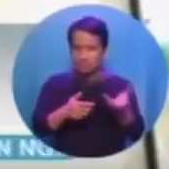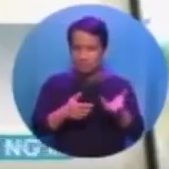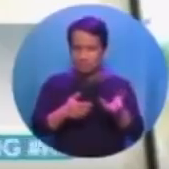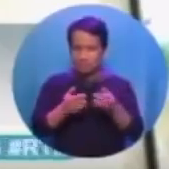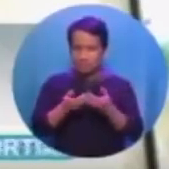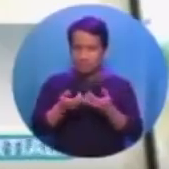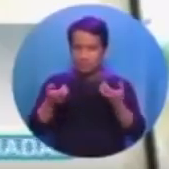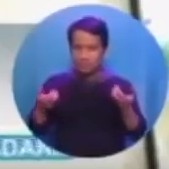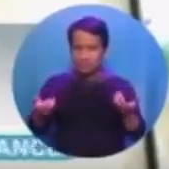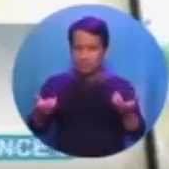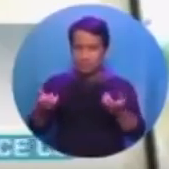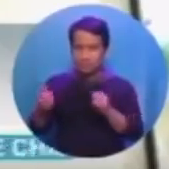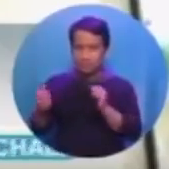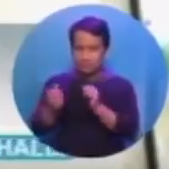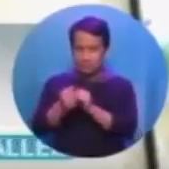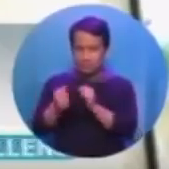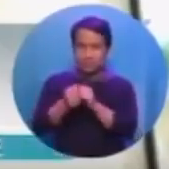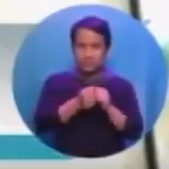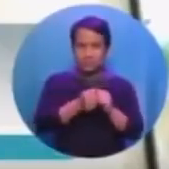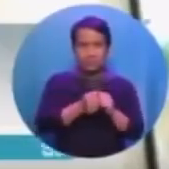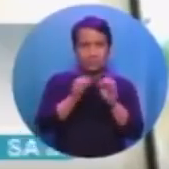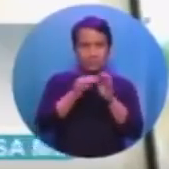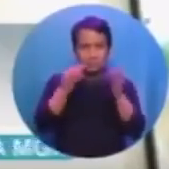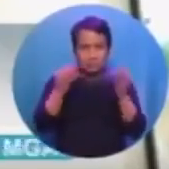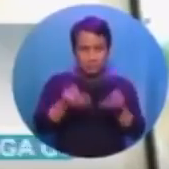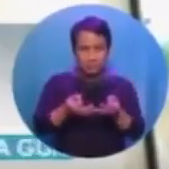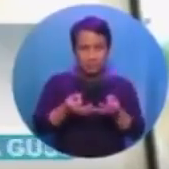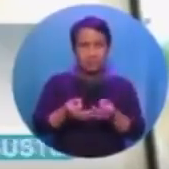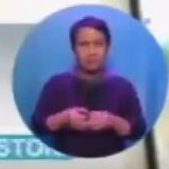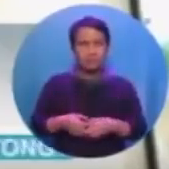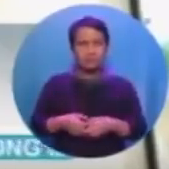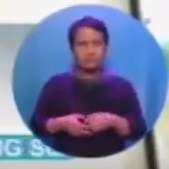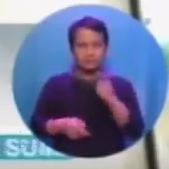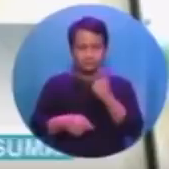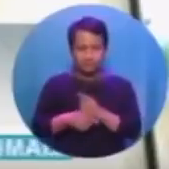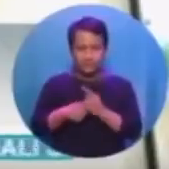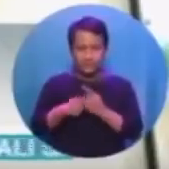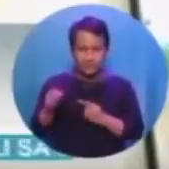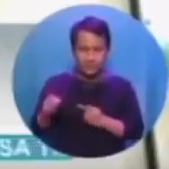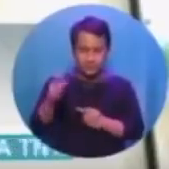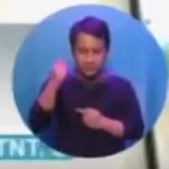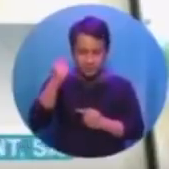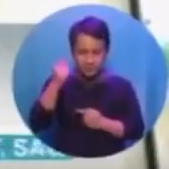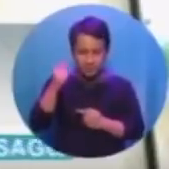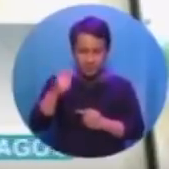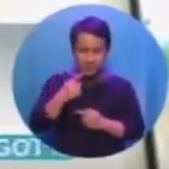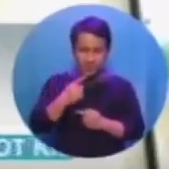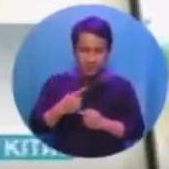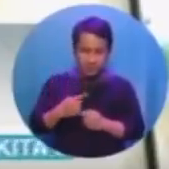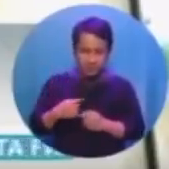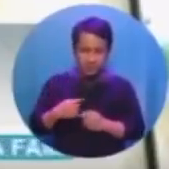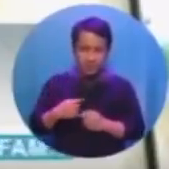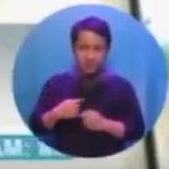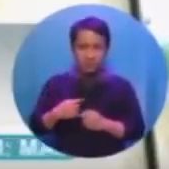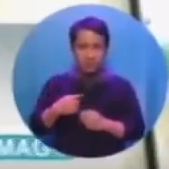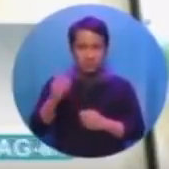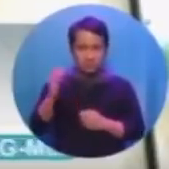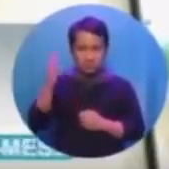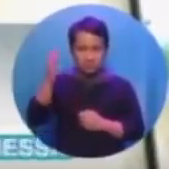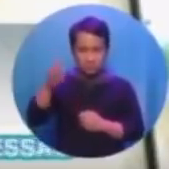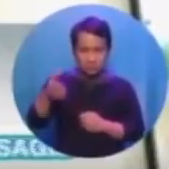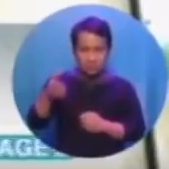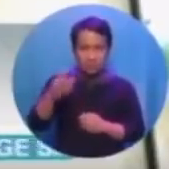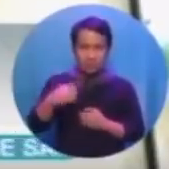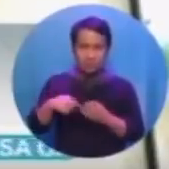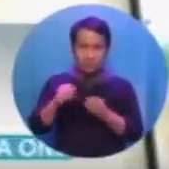kang magbukod, dalhin mo yung pamilya mo. Yun po. Tapos yung tita naman niya po, sabi niya, baka in the